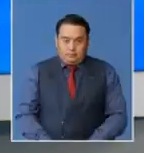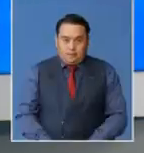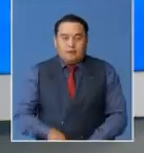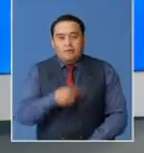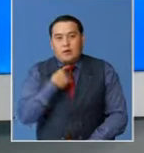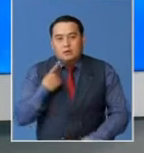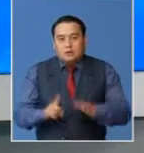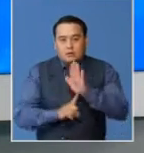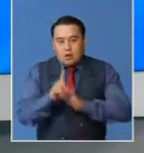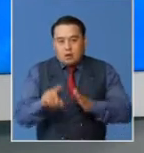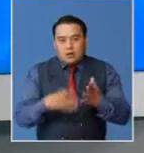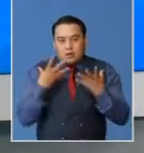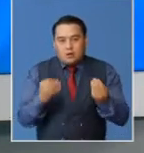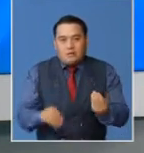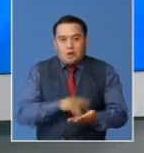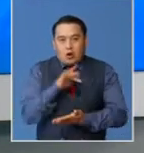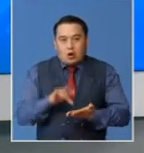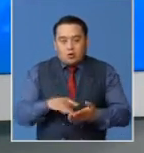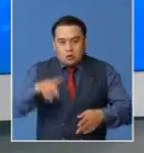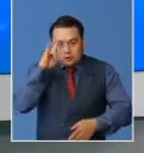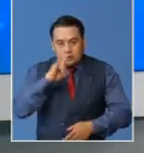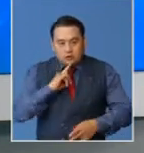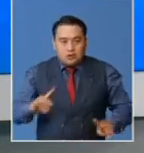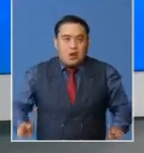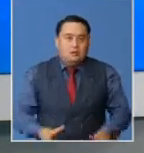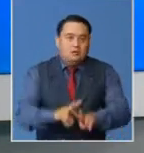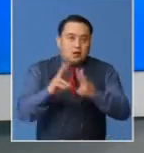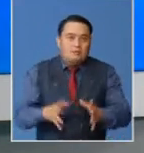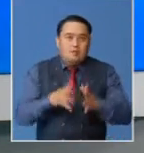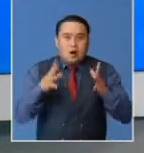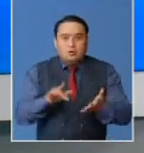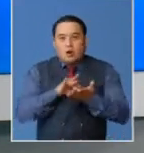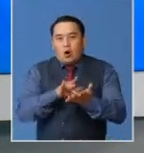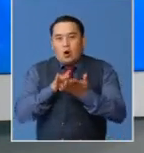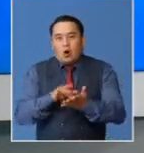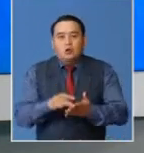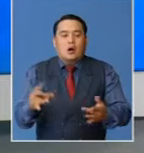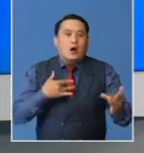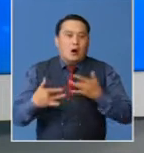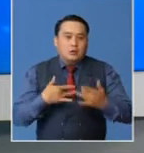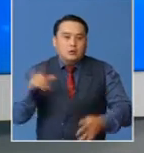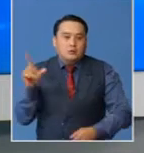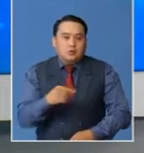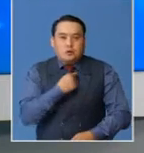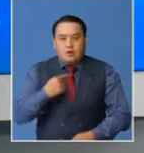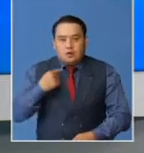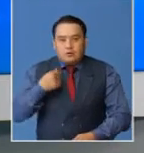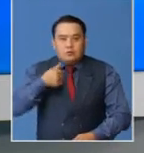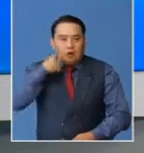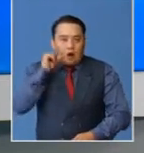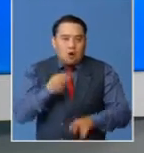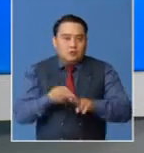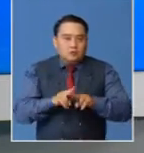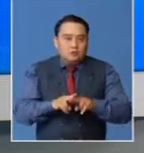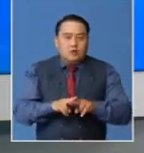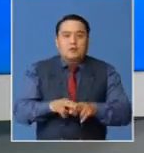В Талдыкургане стартовали дни главного города страны – Астаны. Большой гастрольный тур столичных артистов прибыл в областной центр вчера. Не